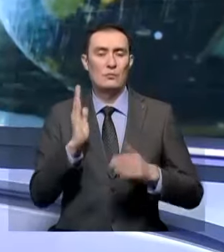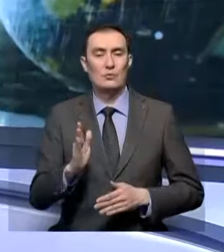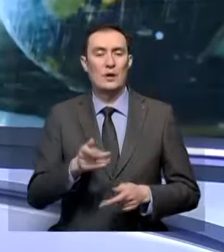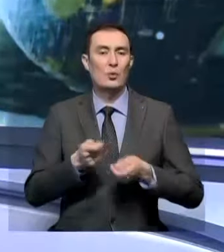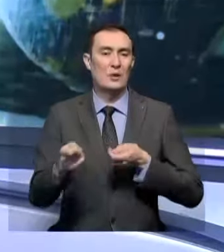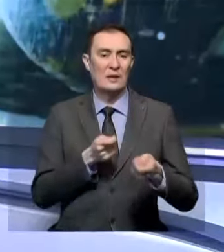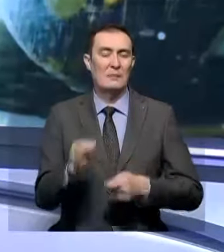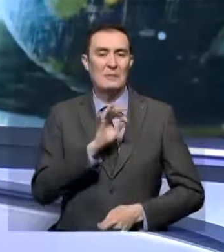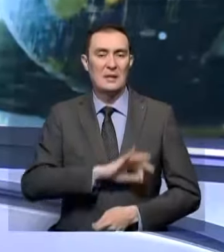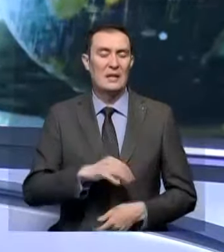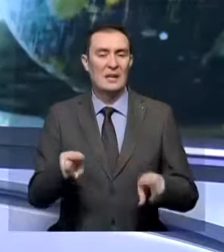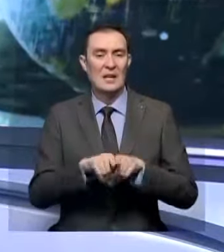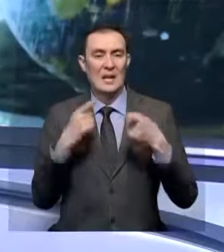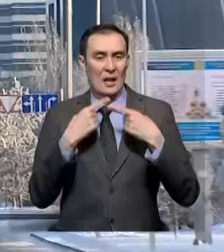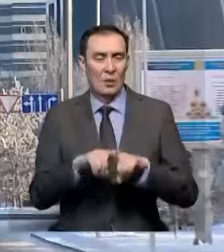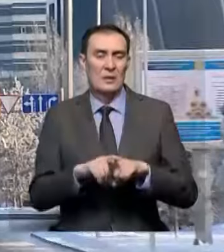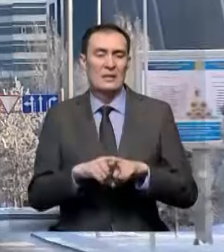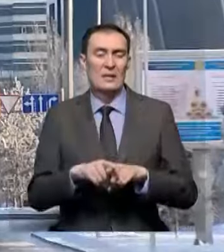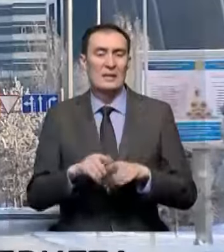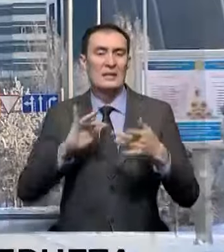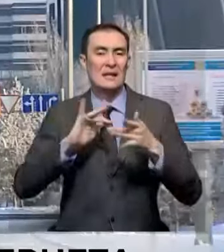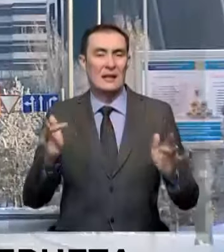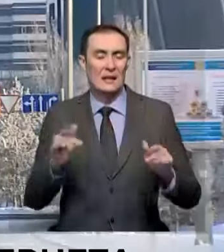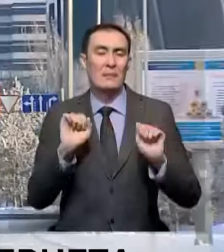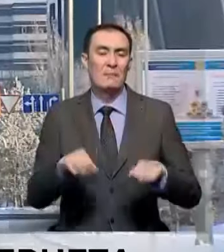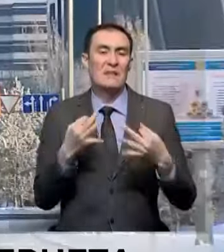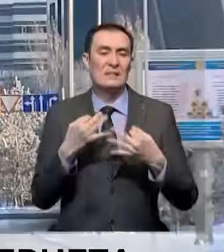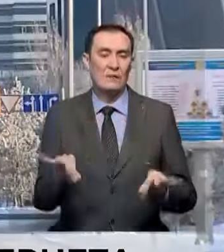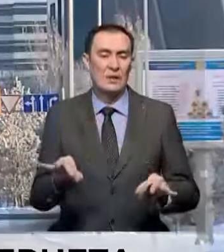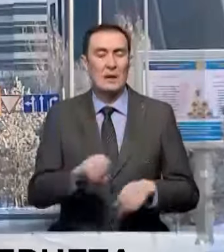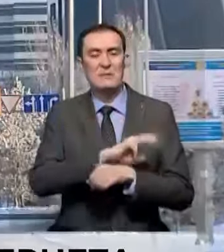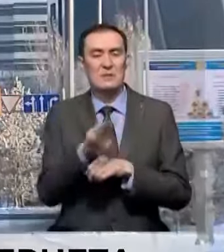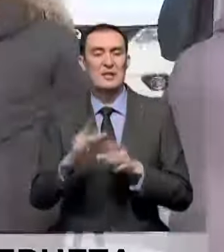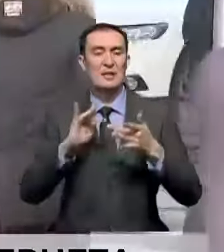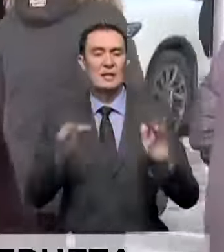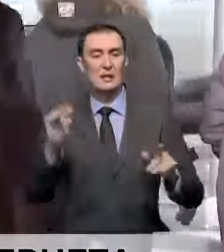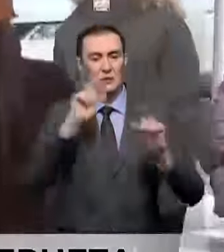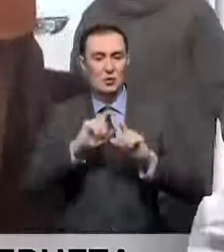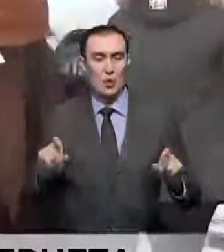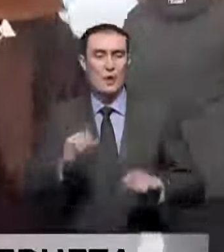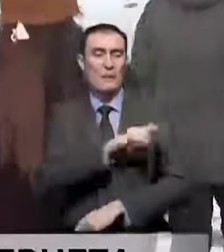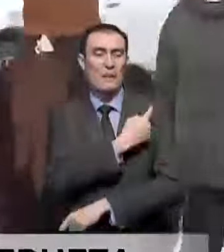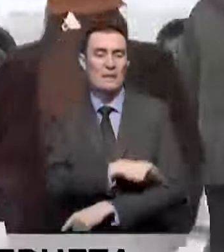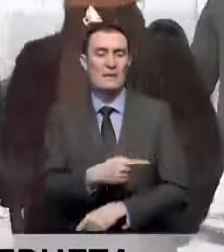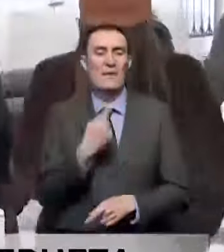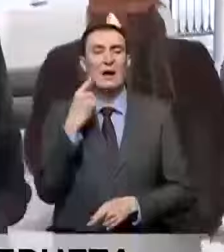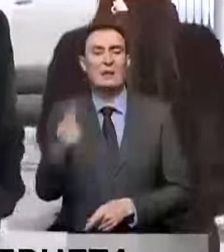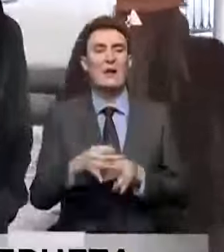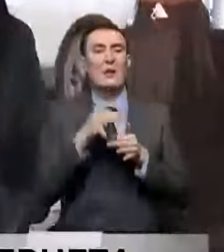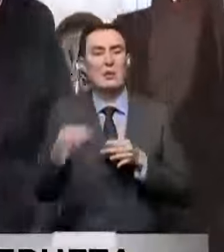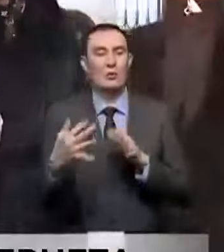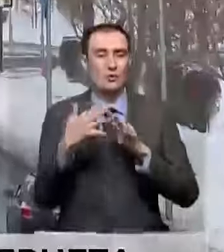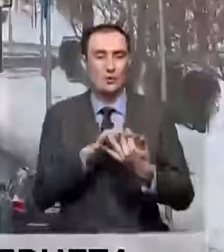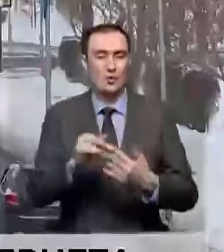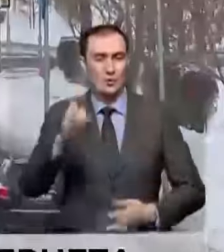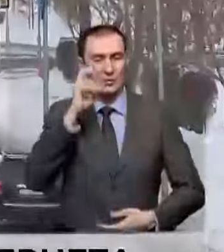будут регулировать применение таких технологий связи. Это позволит обеспечить интернетом школы и больницы в отдаленных